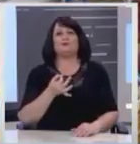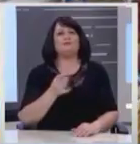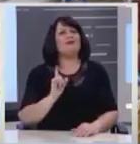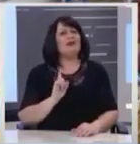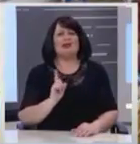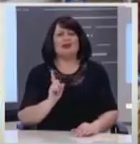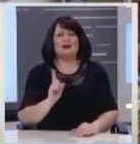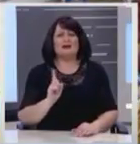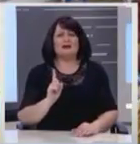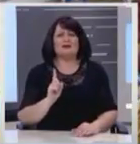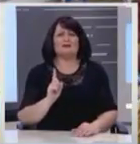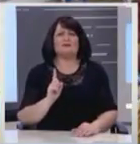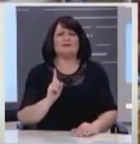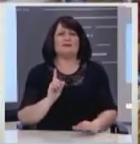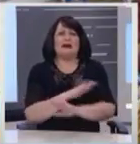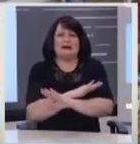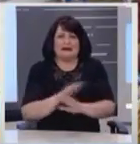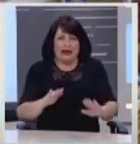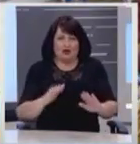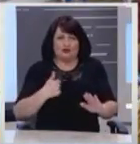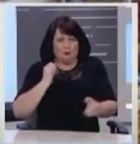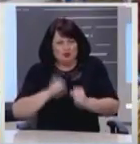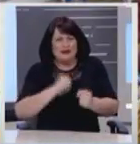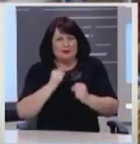αποτελεί το τέλος της προσπάθειάς μας.